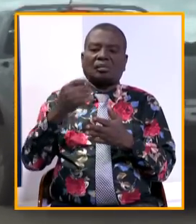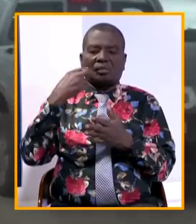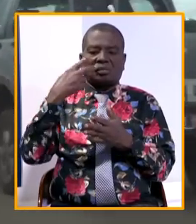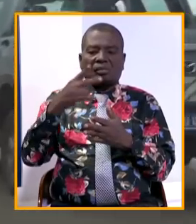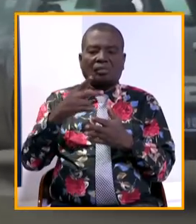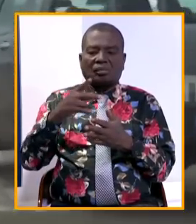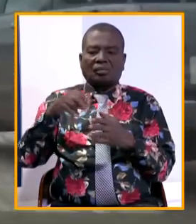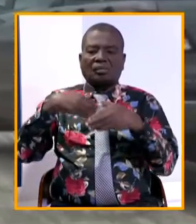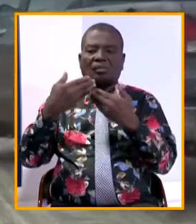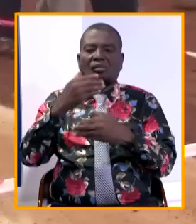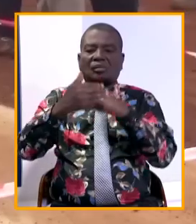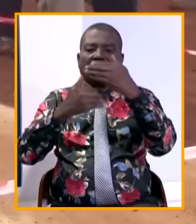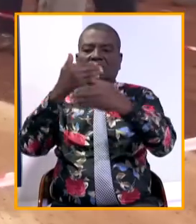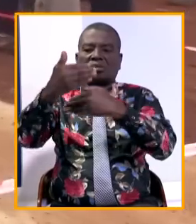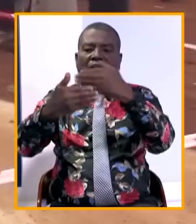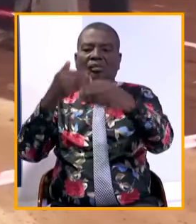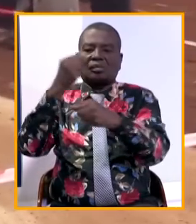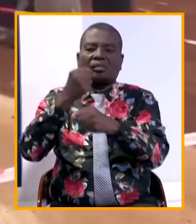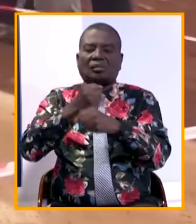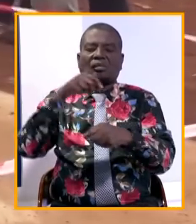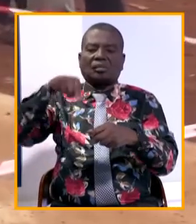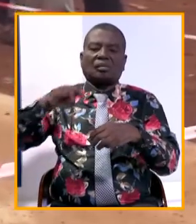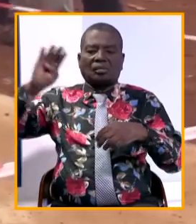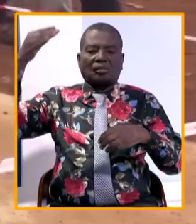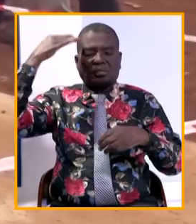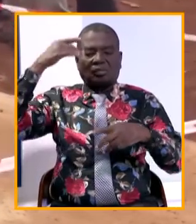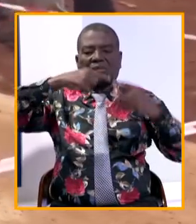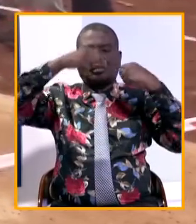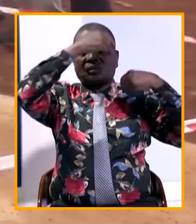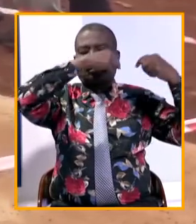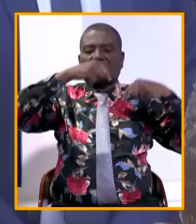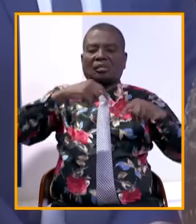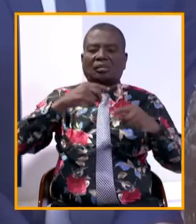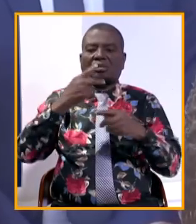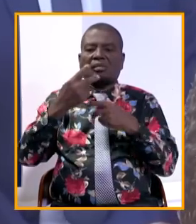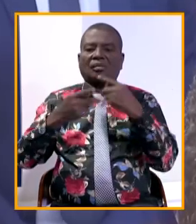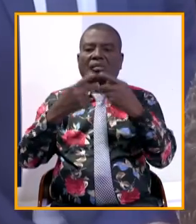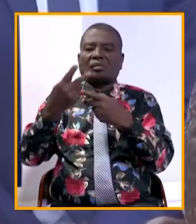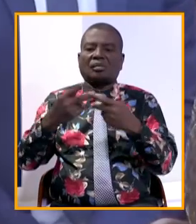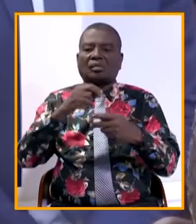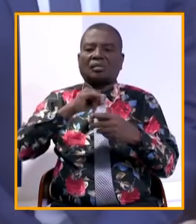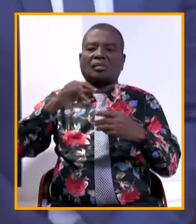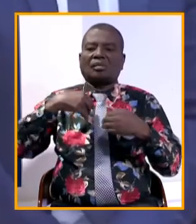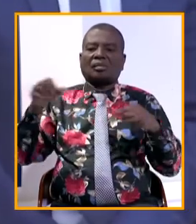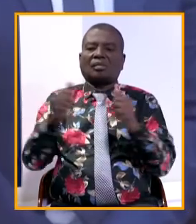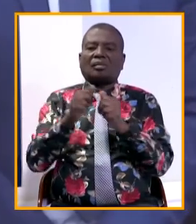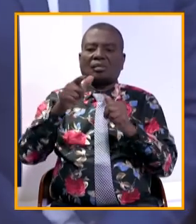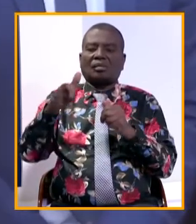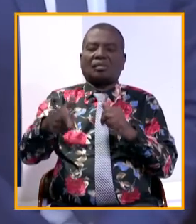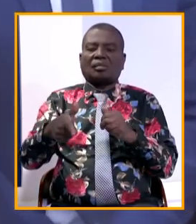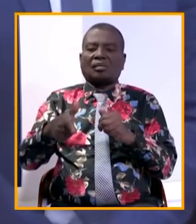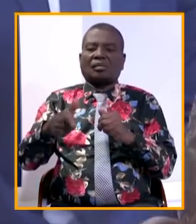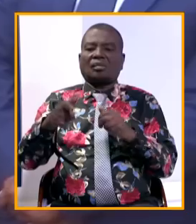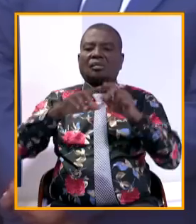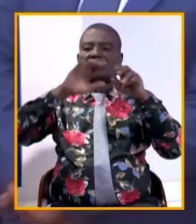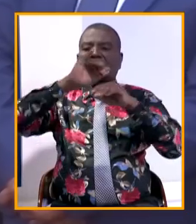de l'évolution du chantier que Amadou Koné, ministre des Transports, est en visite. Il a avec lui les structures